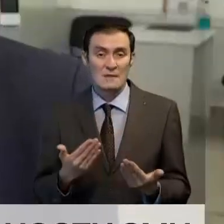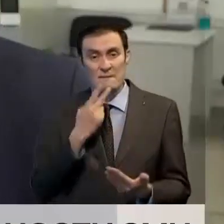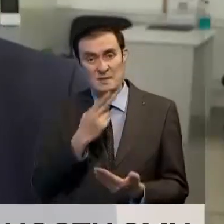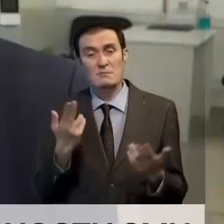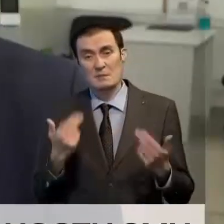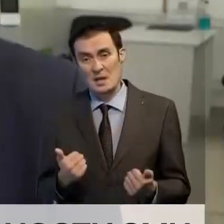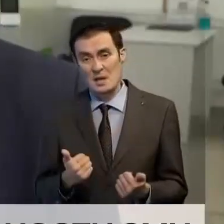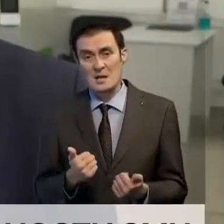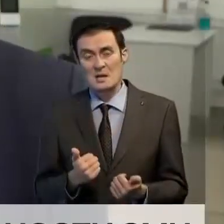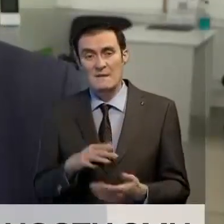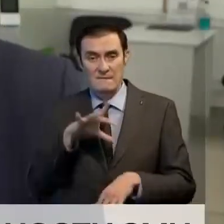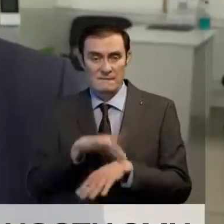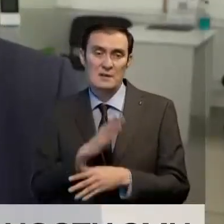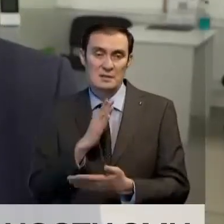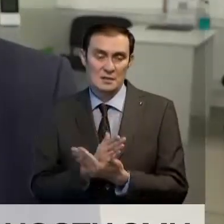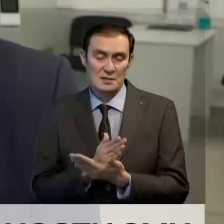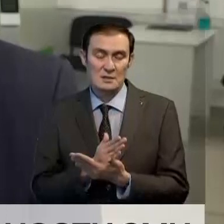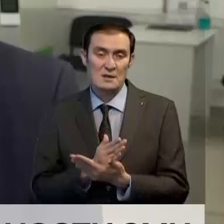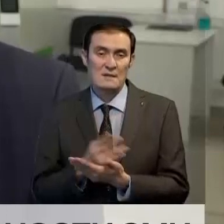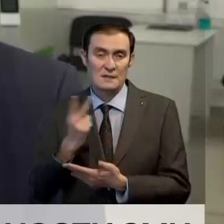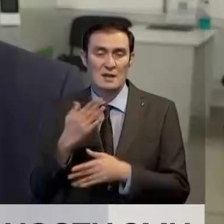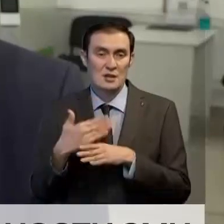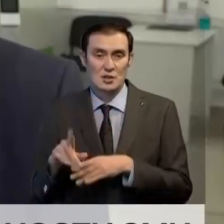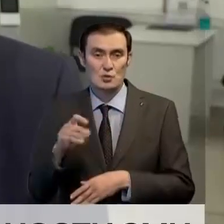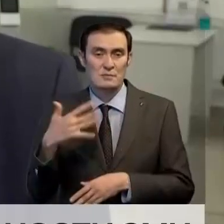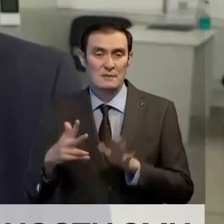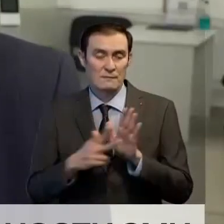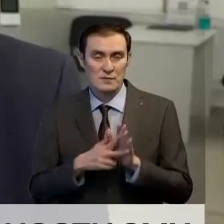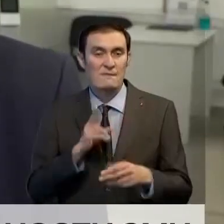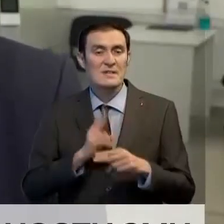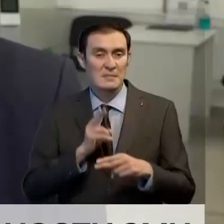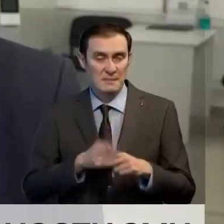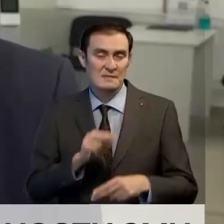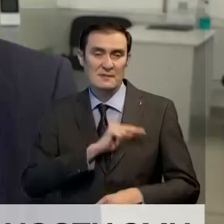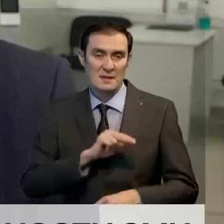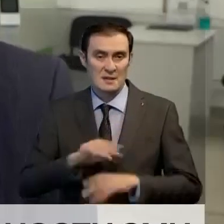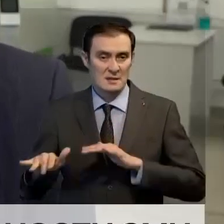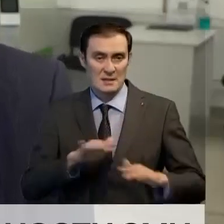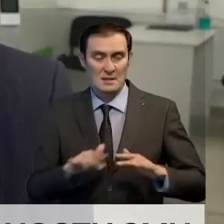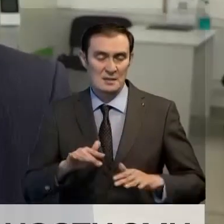видим состав данной части 2 статьи 158. То есть действительно воспрепятствование